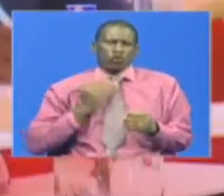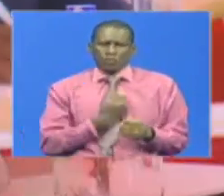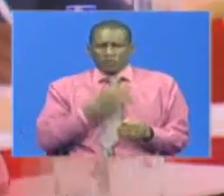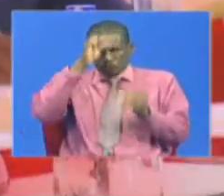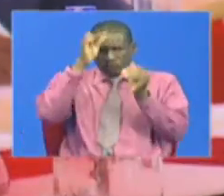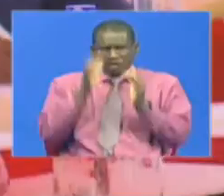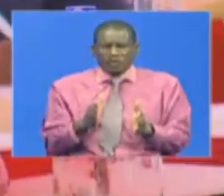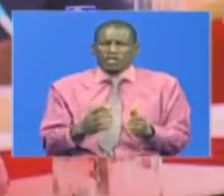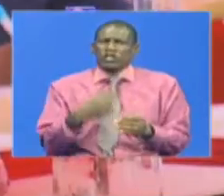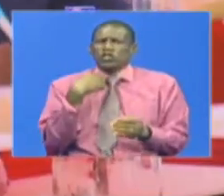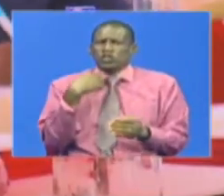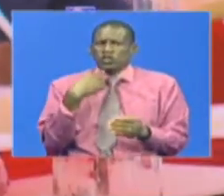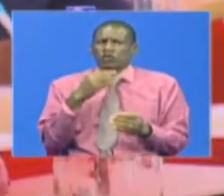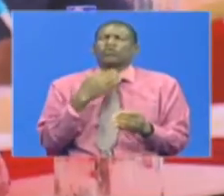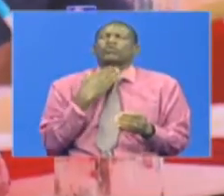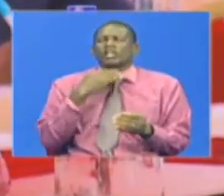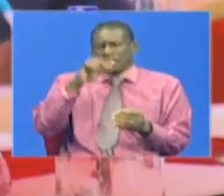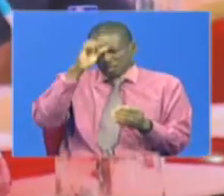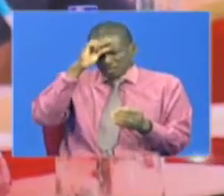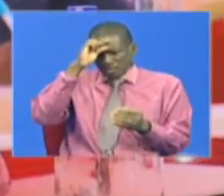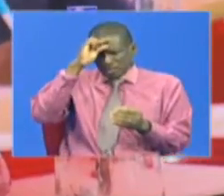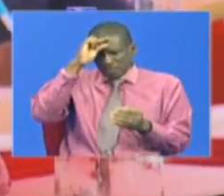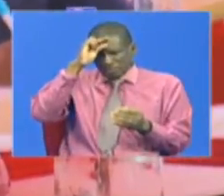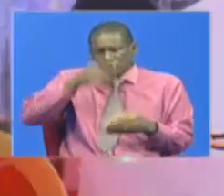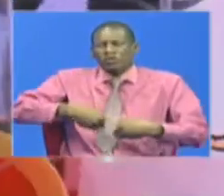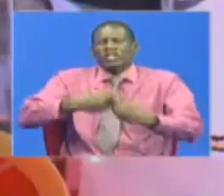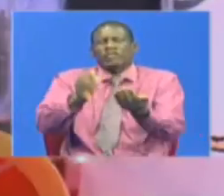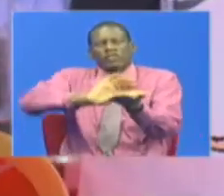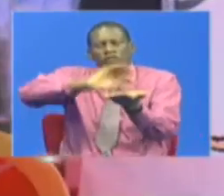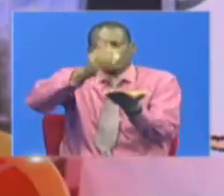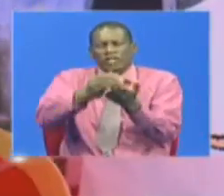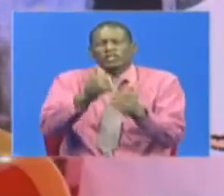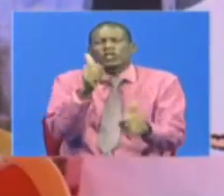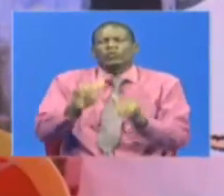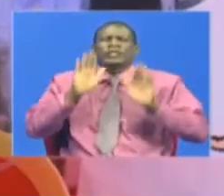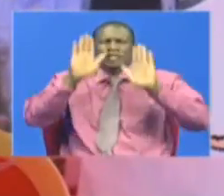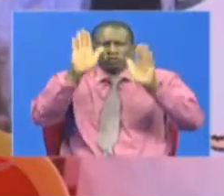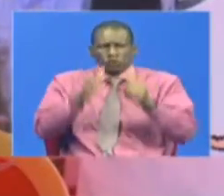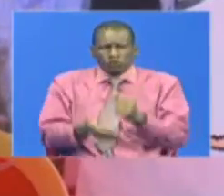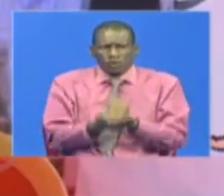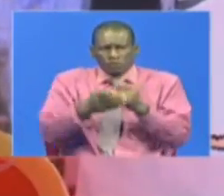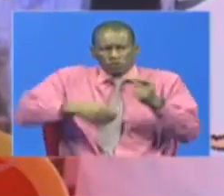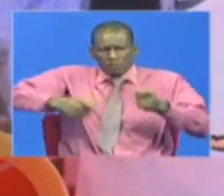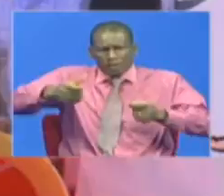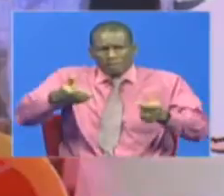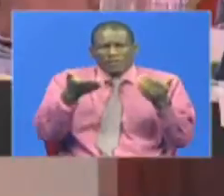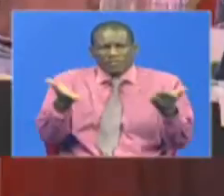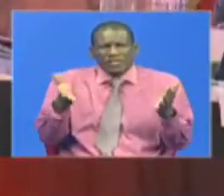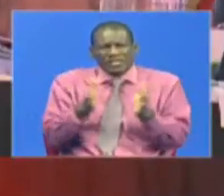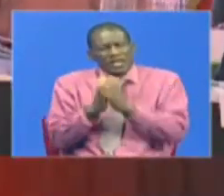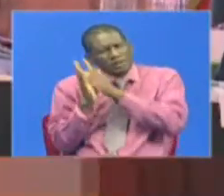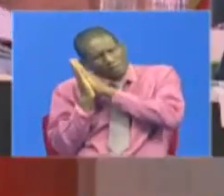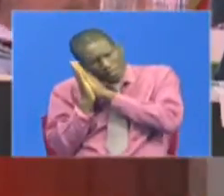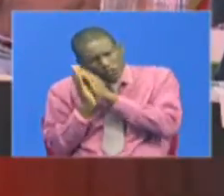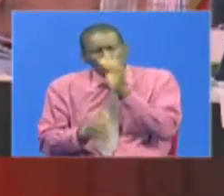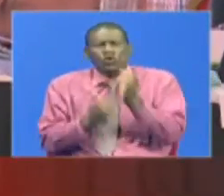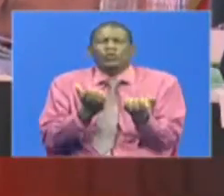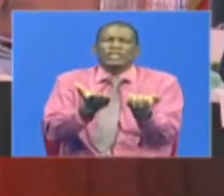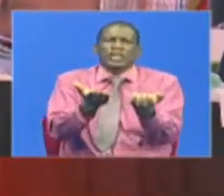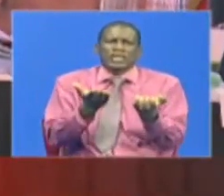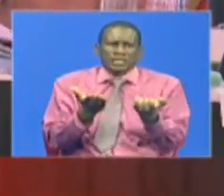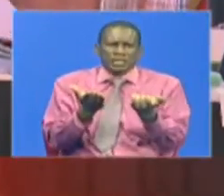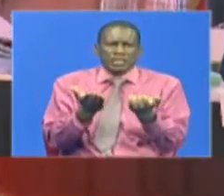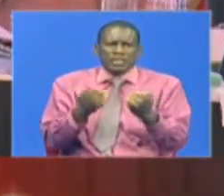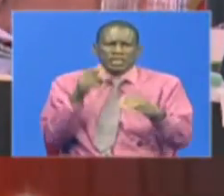liliitaka serikali kuwapa fedha ambazo wanasema ni muhimu kuwasaidia kununua vifaa na vitanda vinavyohitajika